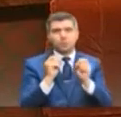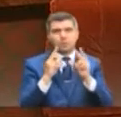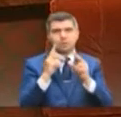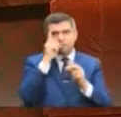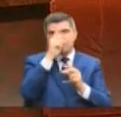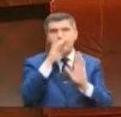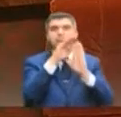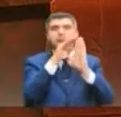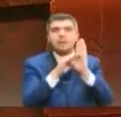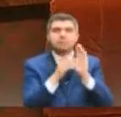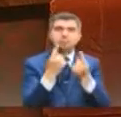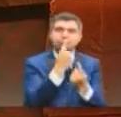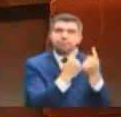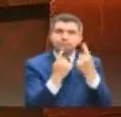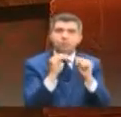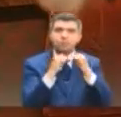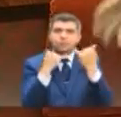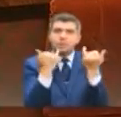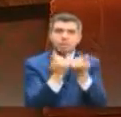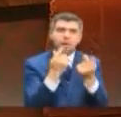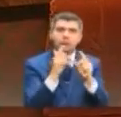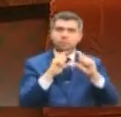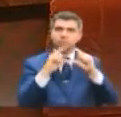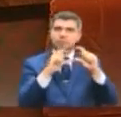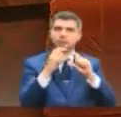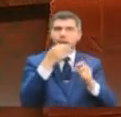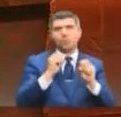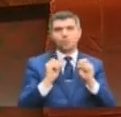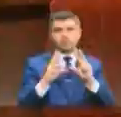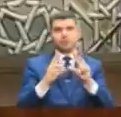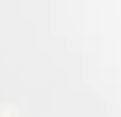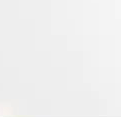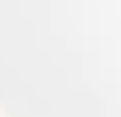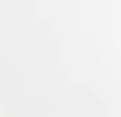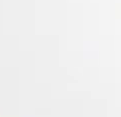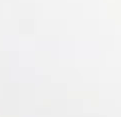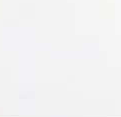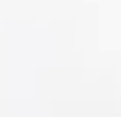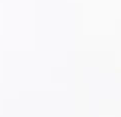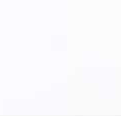ندرسوه ونشوفوا الامكانيات ديالو وفق الشركاء كلهم اللي تيشتغلوا. شكرا سيد رئيس.